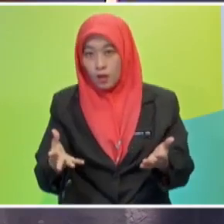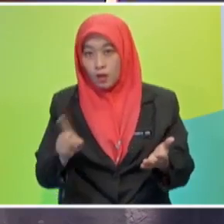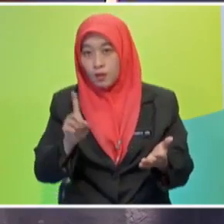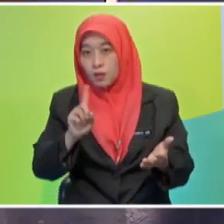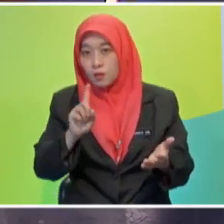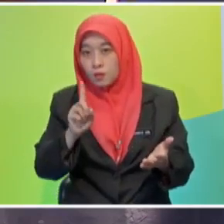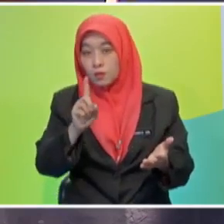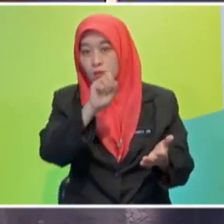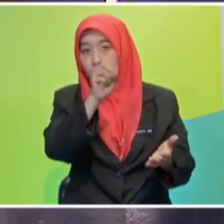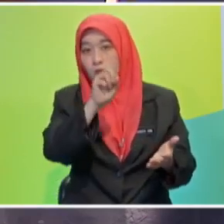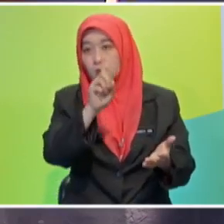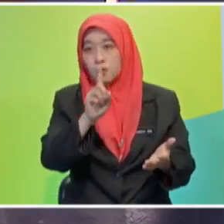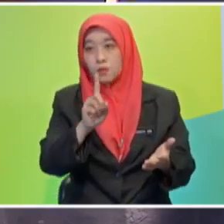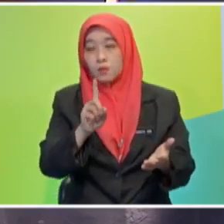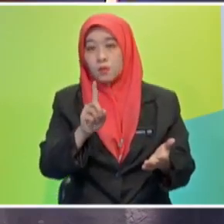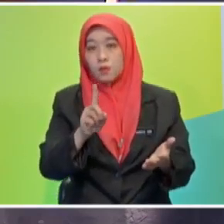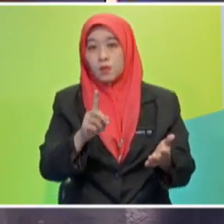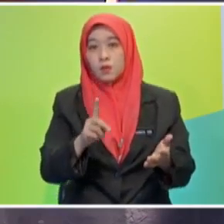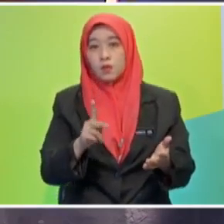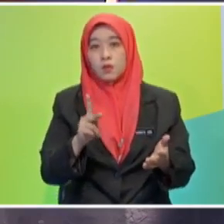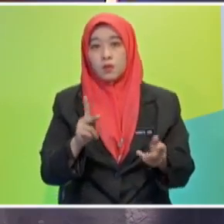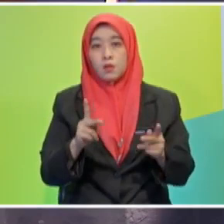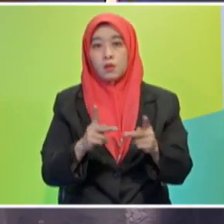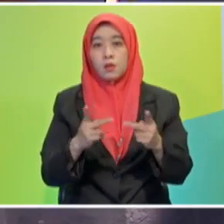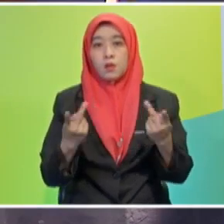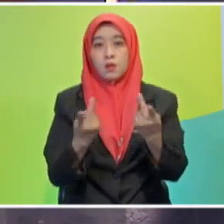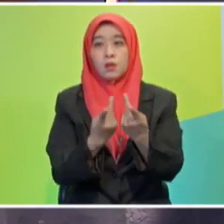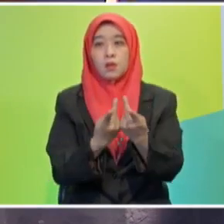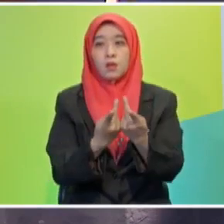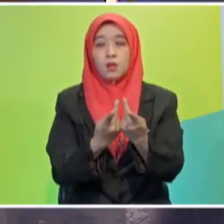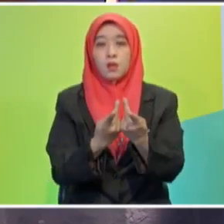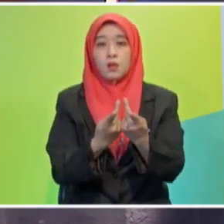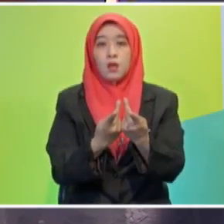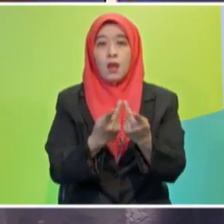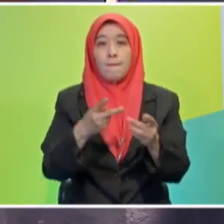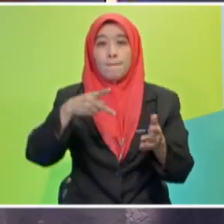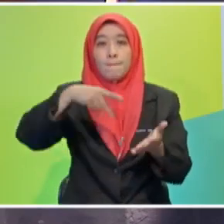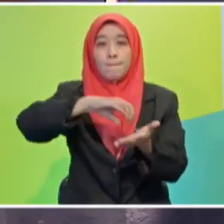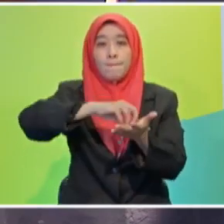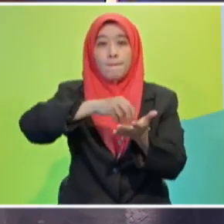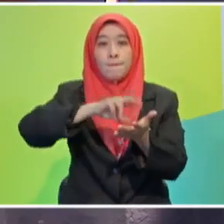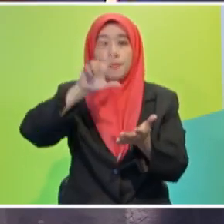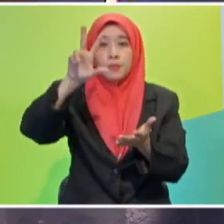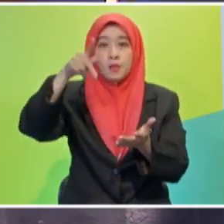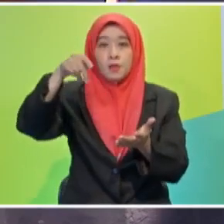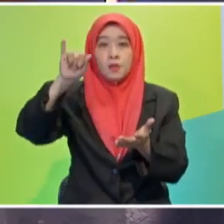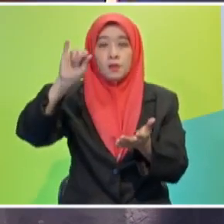satu dikategorikan sebagai plug 3 pin dan mana satu dikategorikan